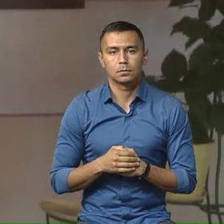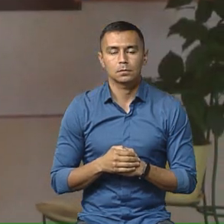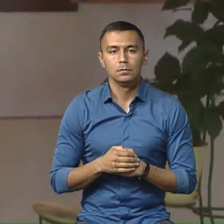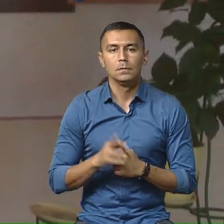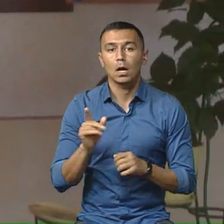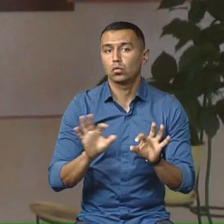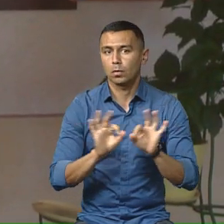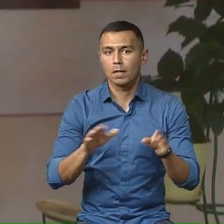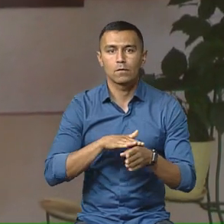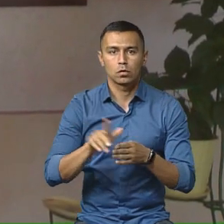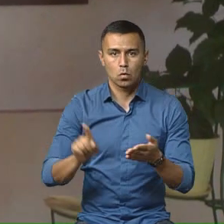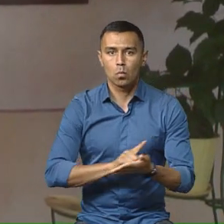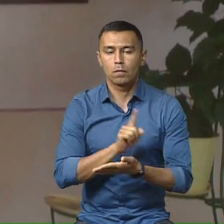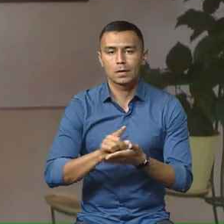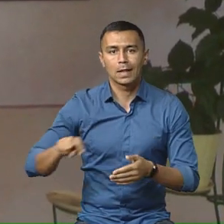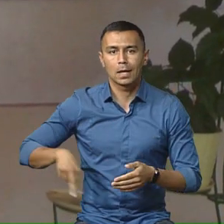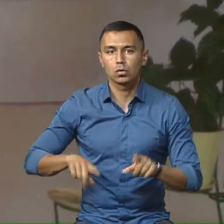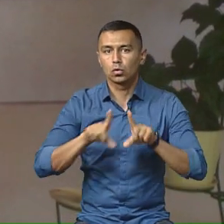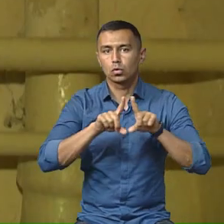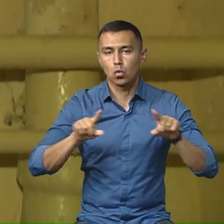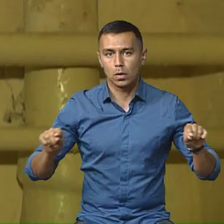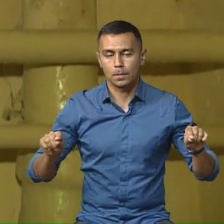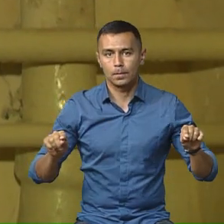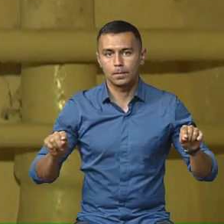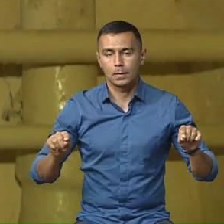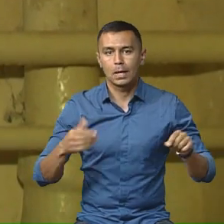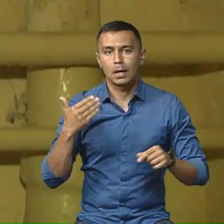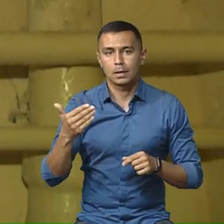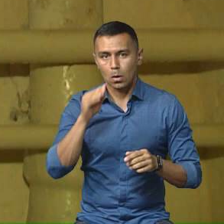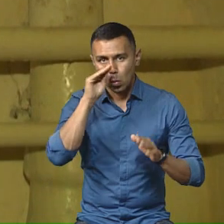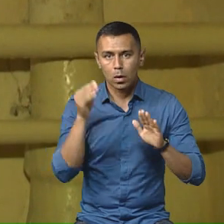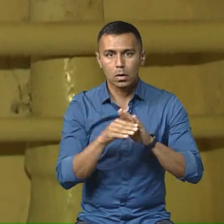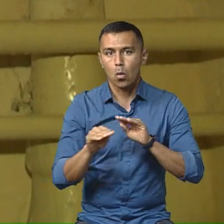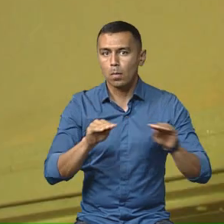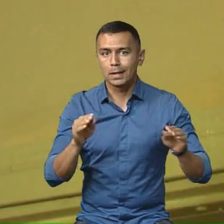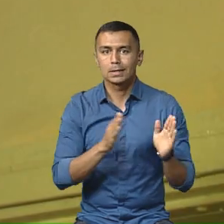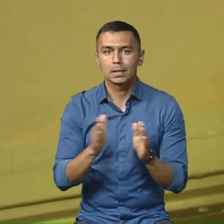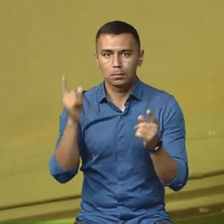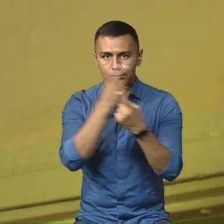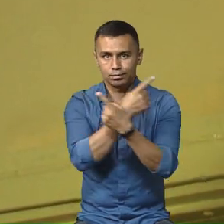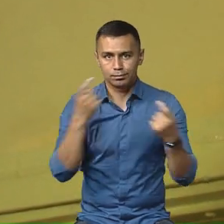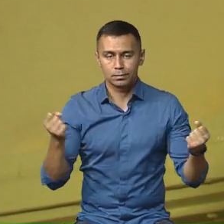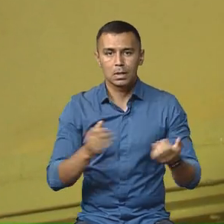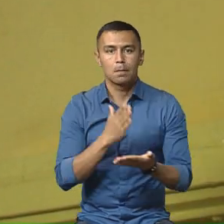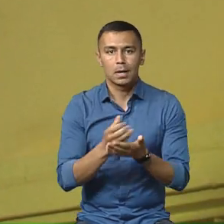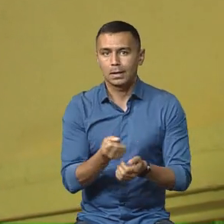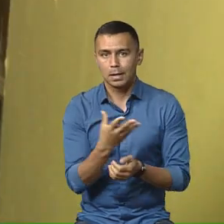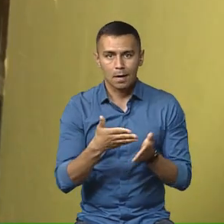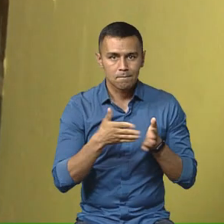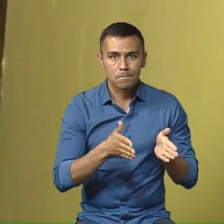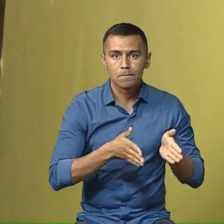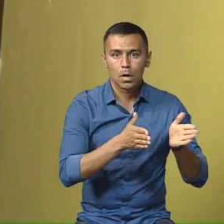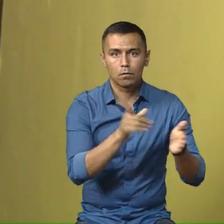Як розповіла виконуюча обов'язки директора школи Людмила Гришнюк, їхнє укриття обладнане системою оповіщення, має кілька виходів.